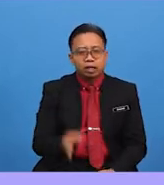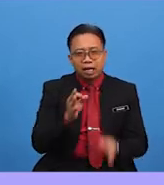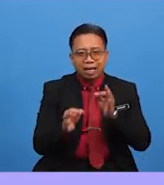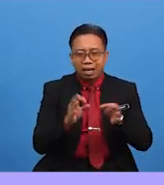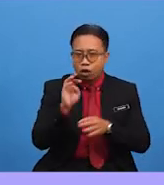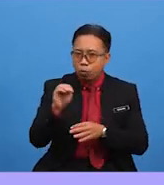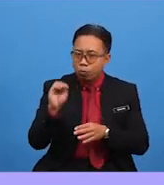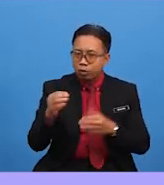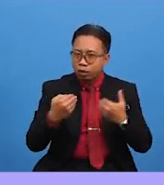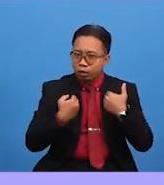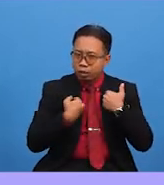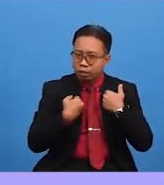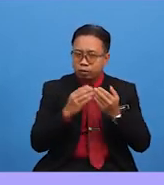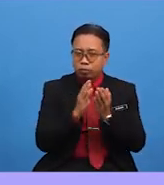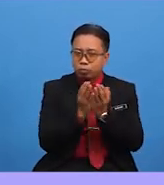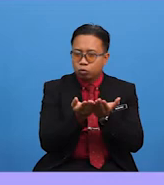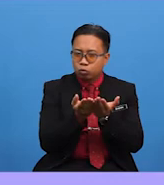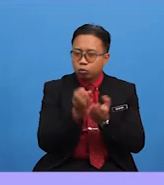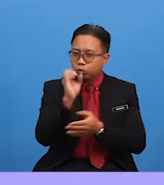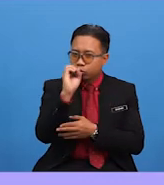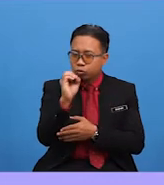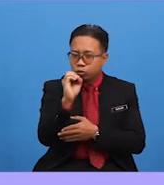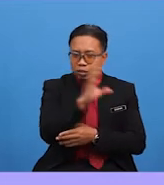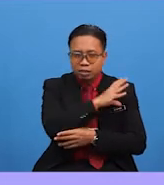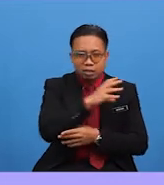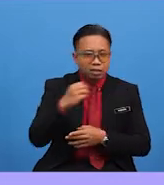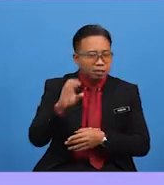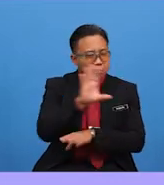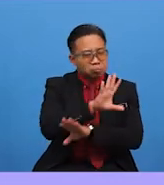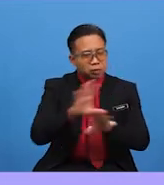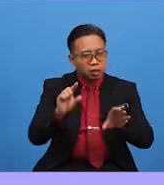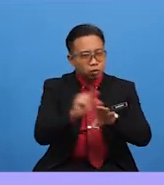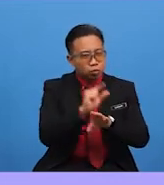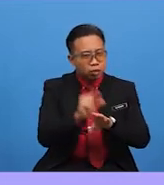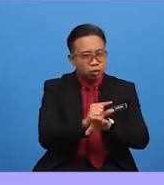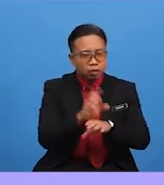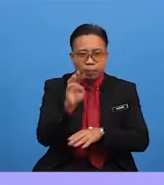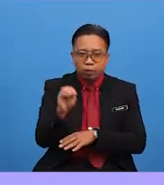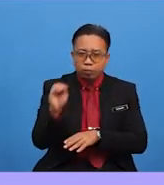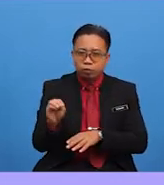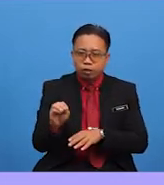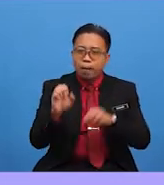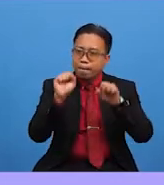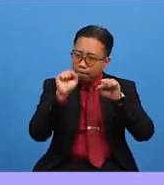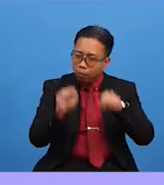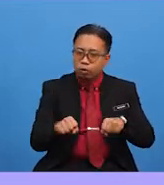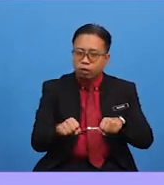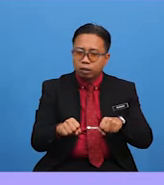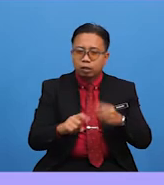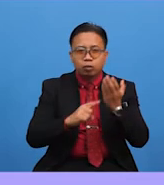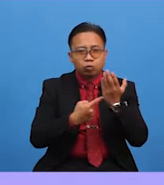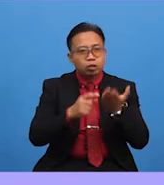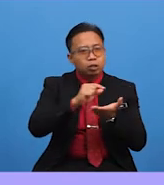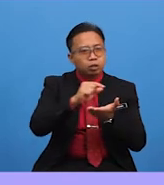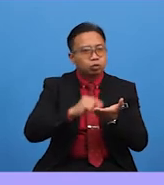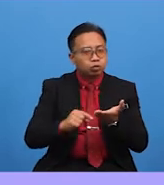Sekiranya murid-murid mempunyai buku yang kosong dan tidak digunakan, murid-murid boleh